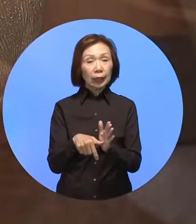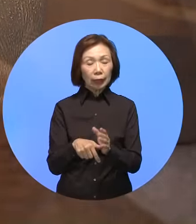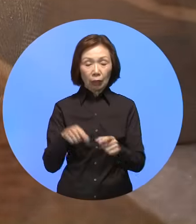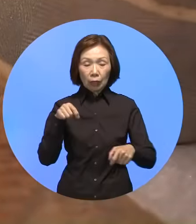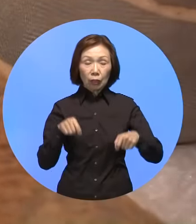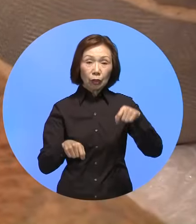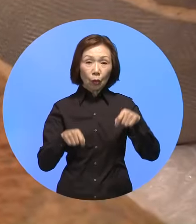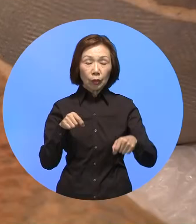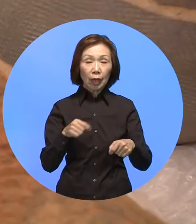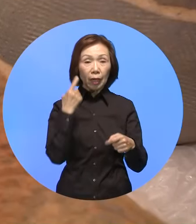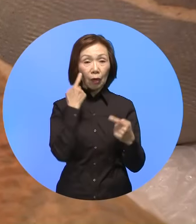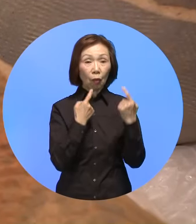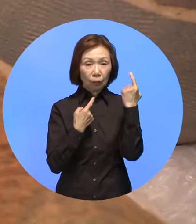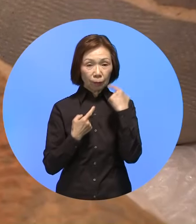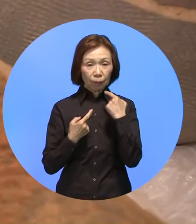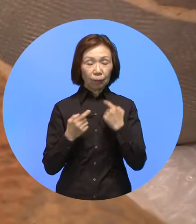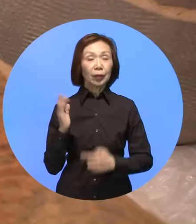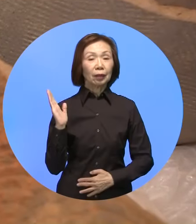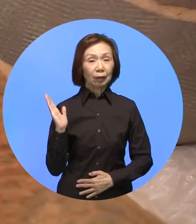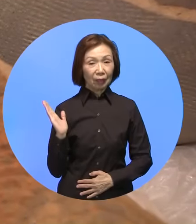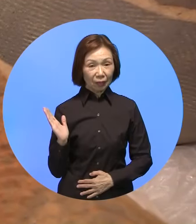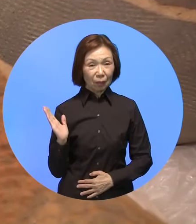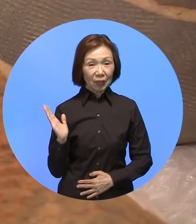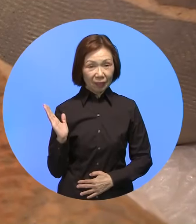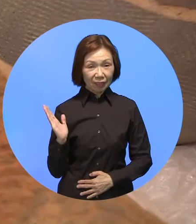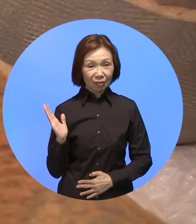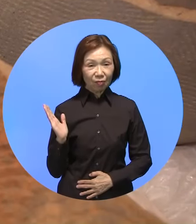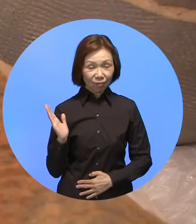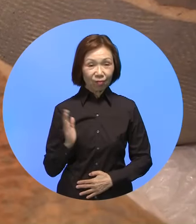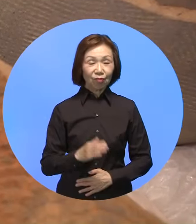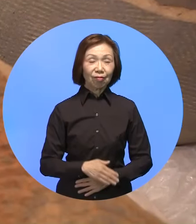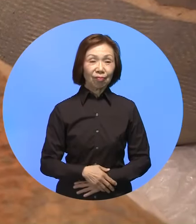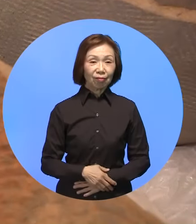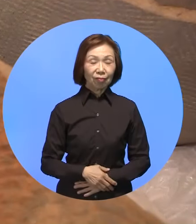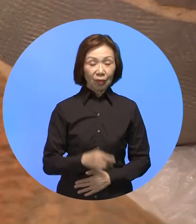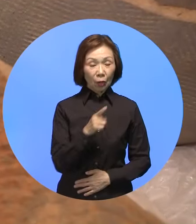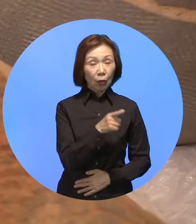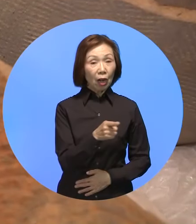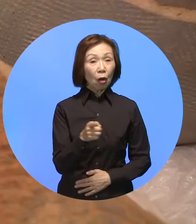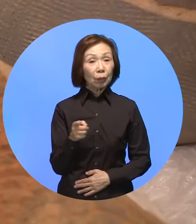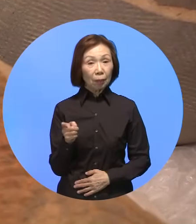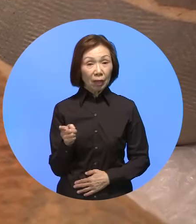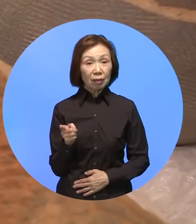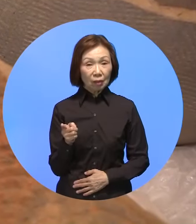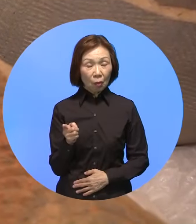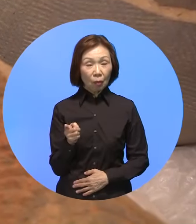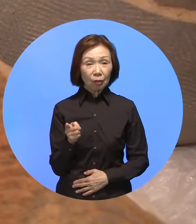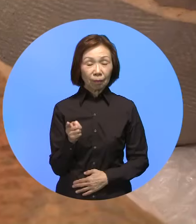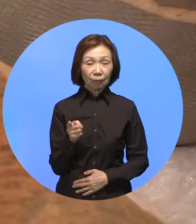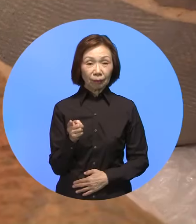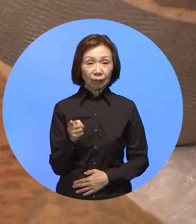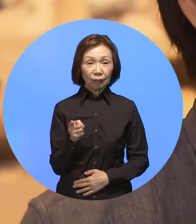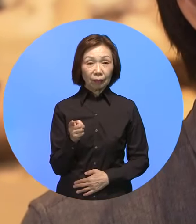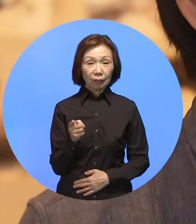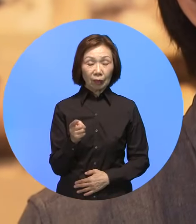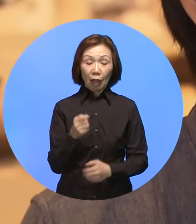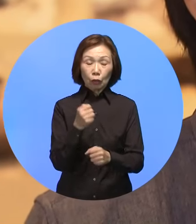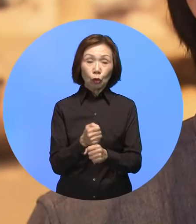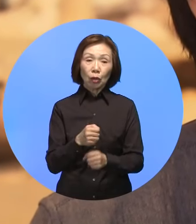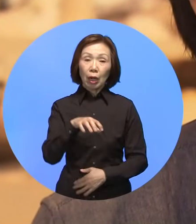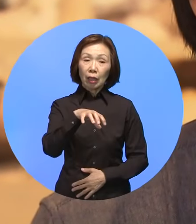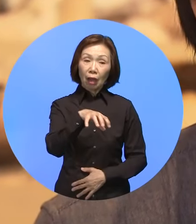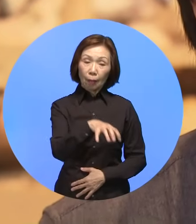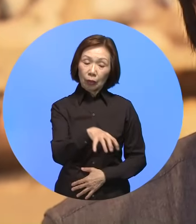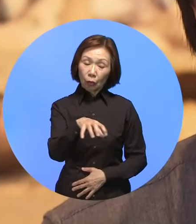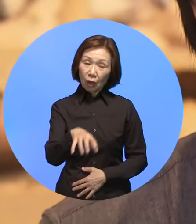いう作る時の痕跡ですこれらを見ますとそれぞれの冷気が違った